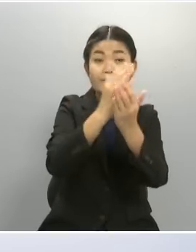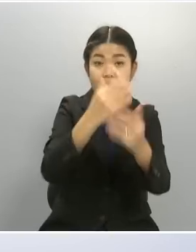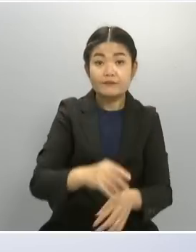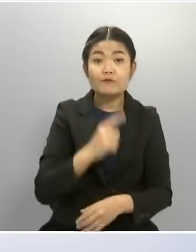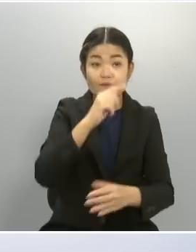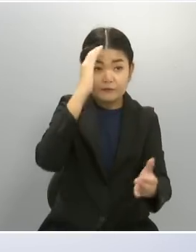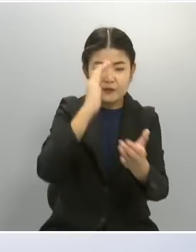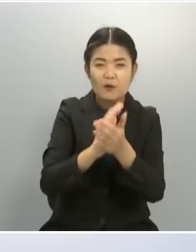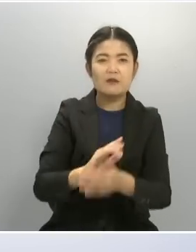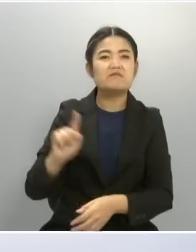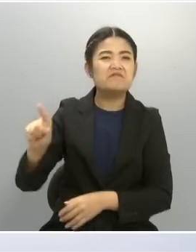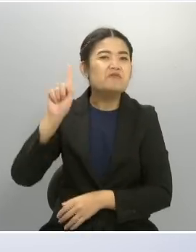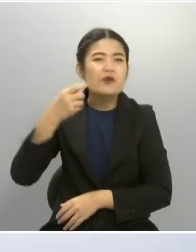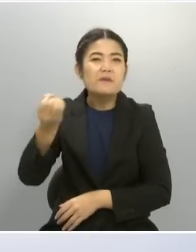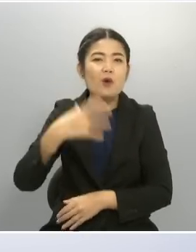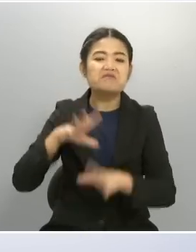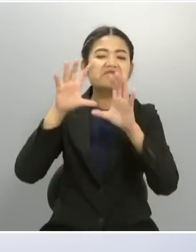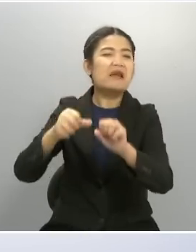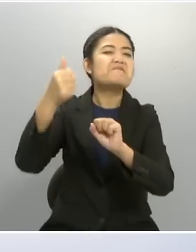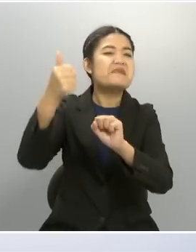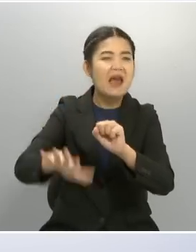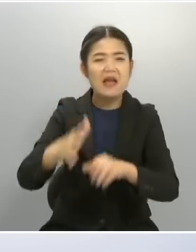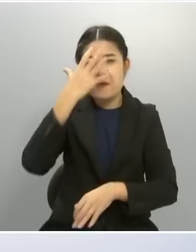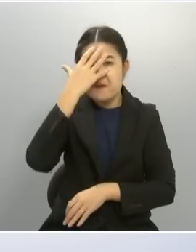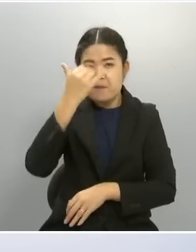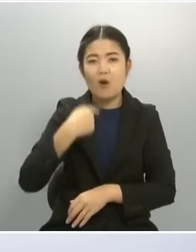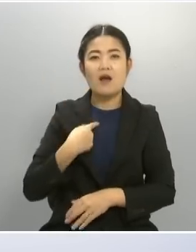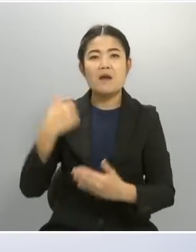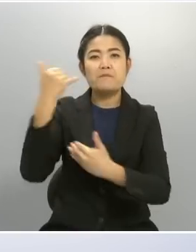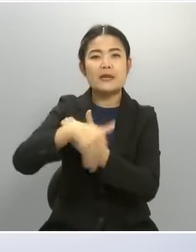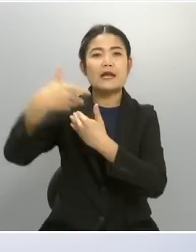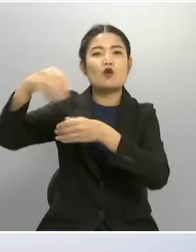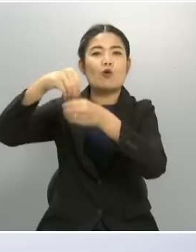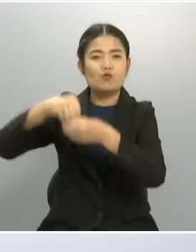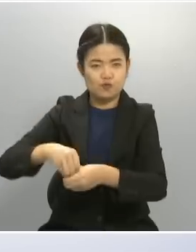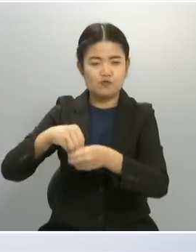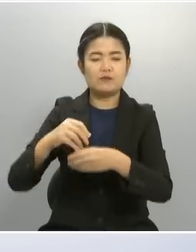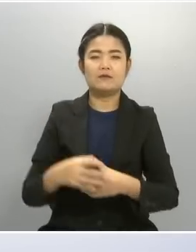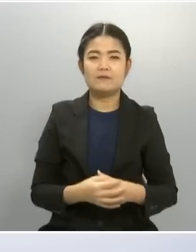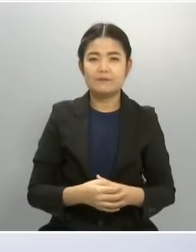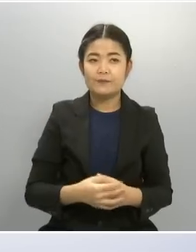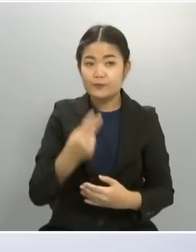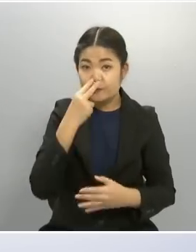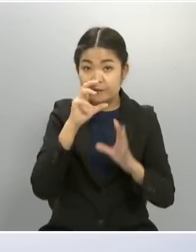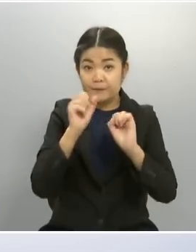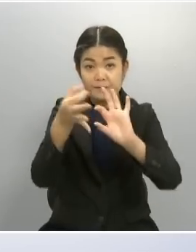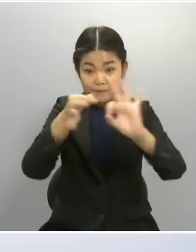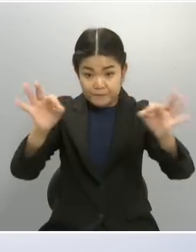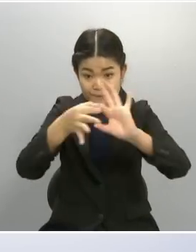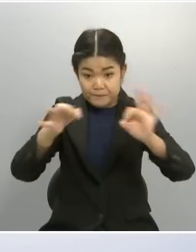แจ้งความเขาท้ายอีกจับพวกหนูไม่ได้หรอกเพราะว่าพวกหนูอยู่ต่างประเทศท่านผู้ชมดูข้อความสักนิดนึง